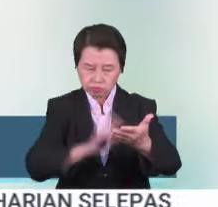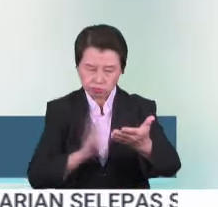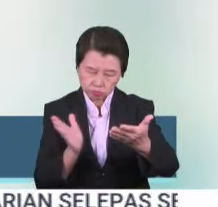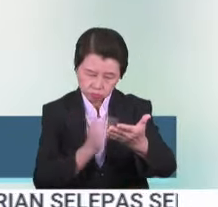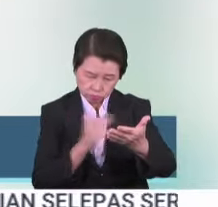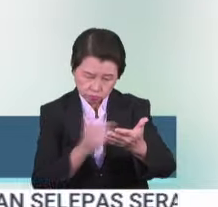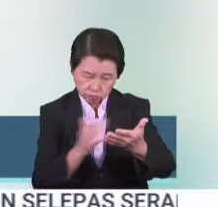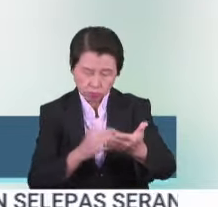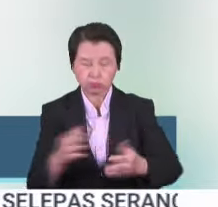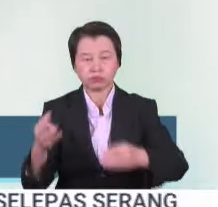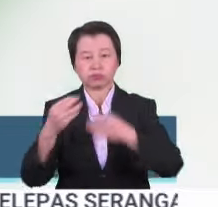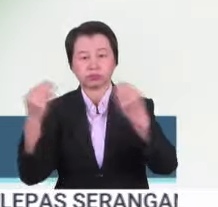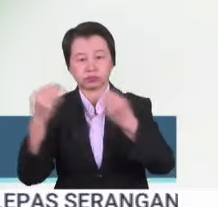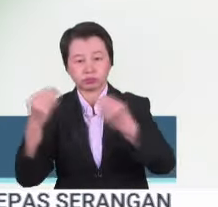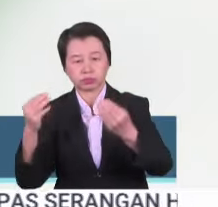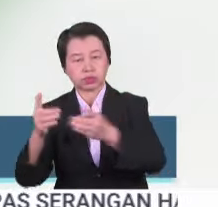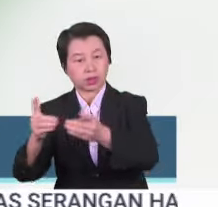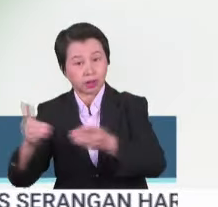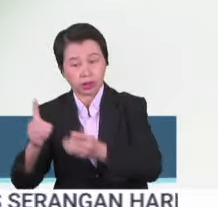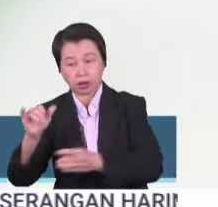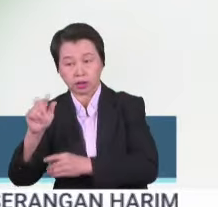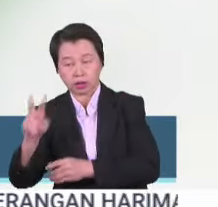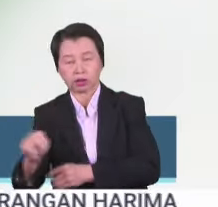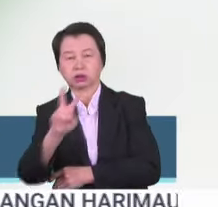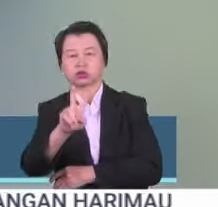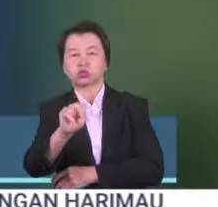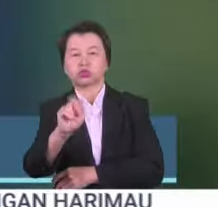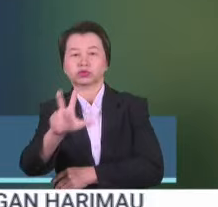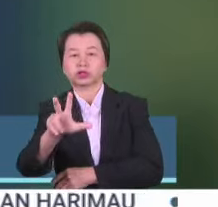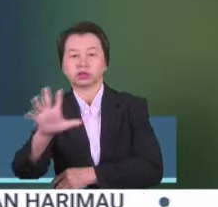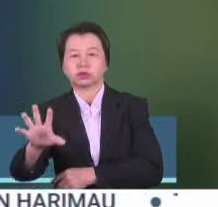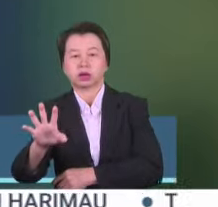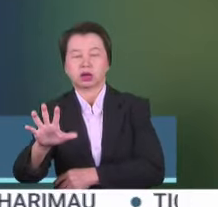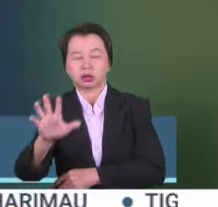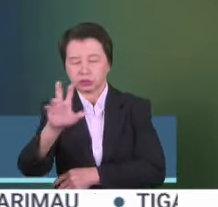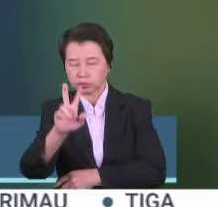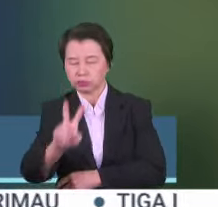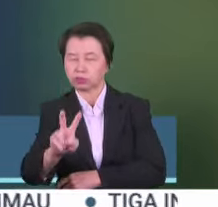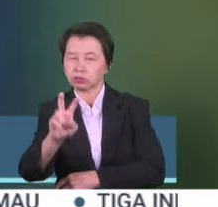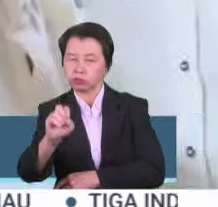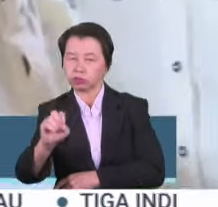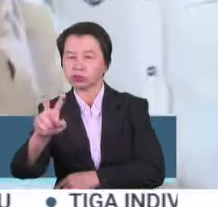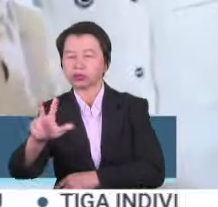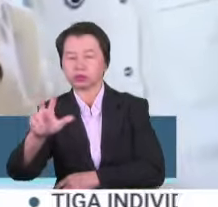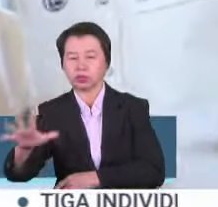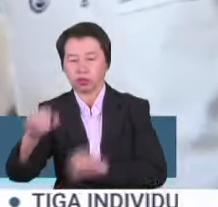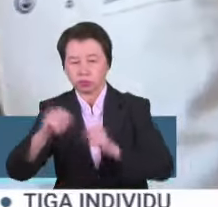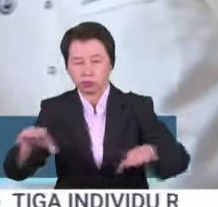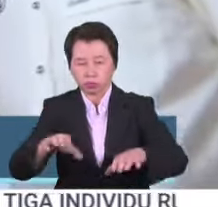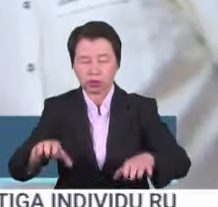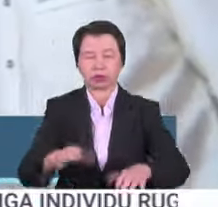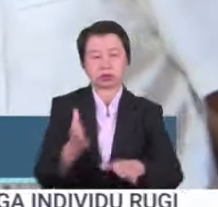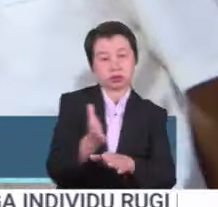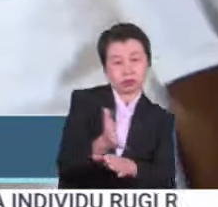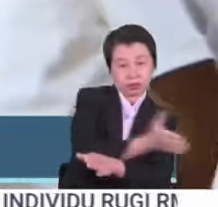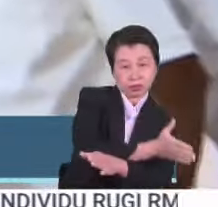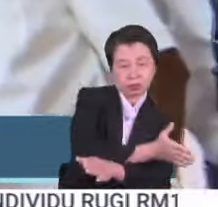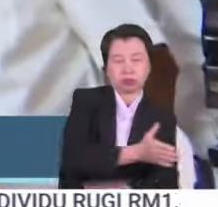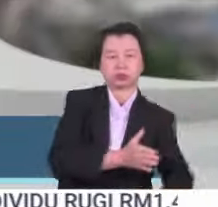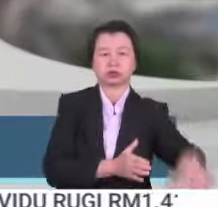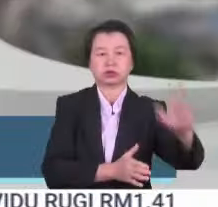tempatan Majlis daerah Yan 2035 boleh dibuat sebelum atau Pada 31 Oktober